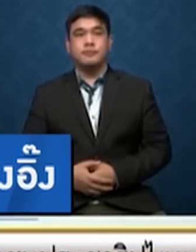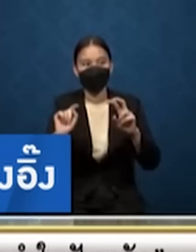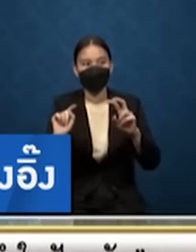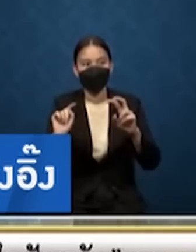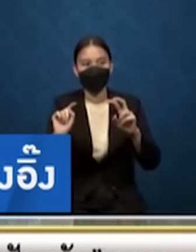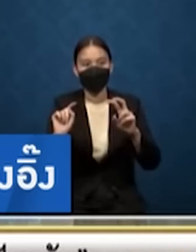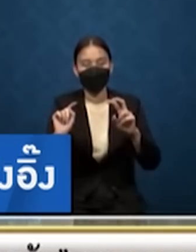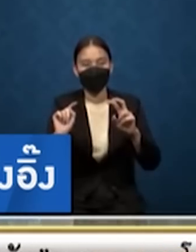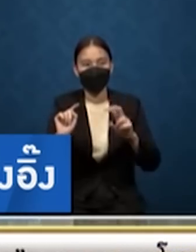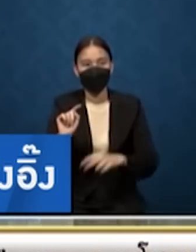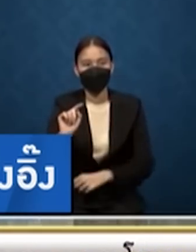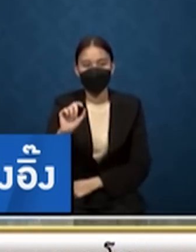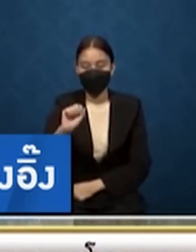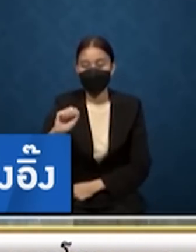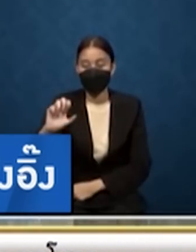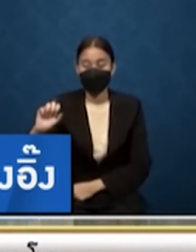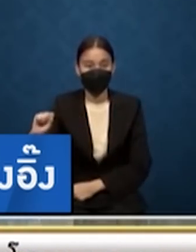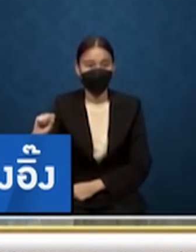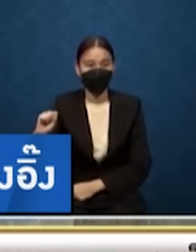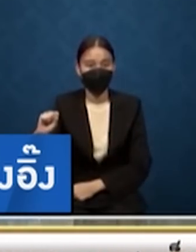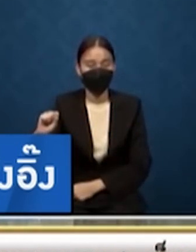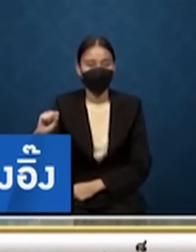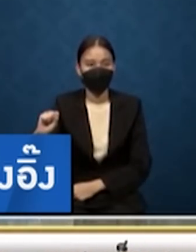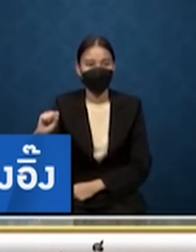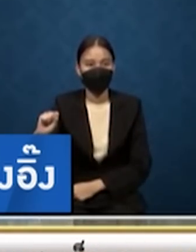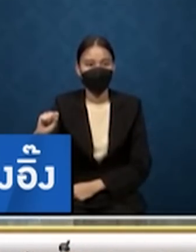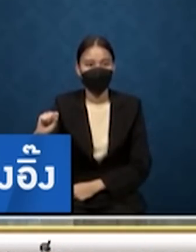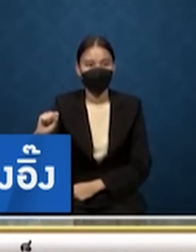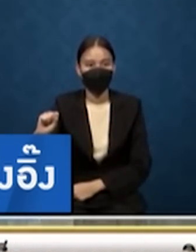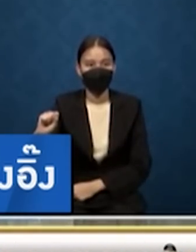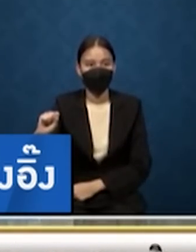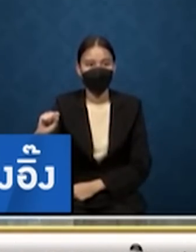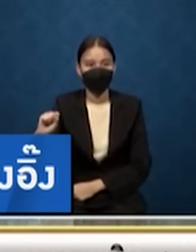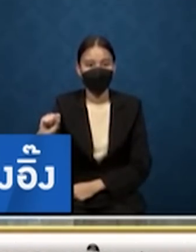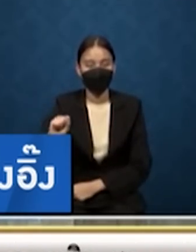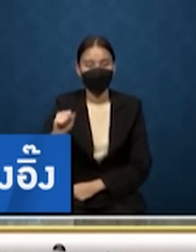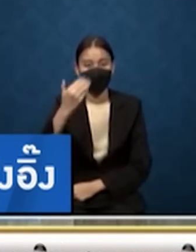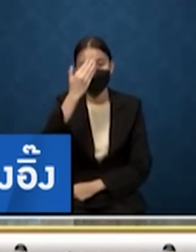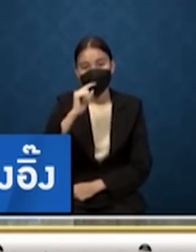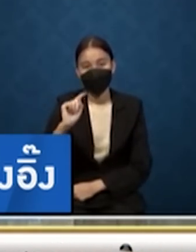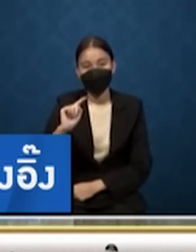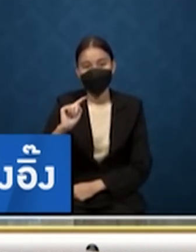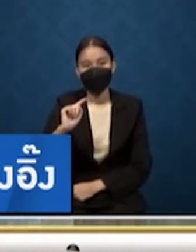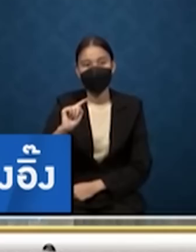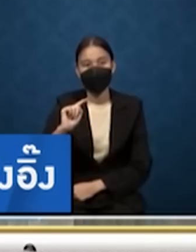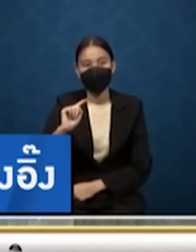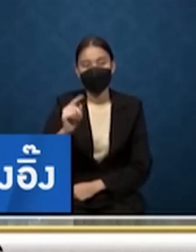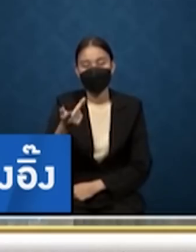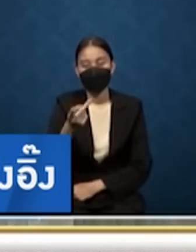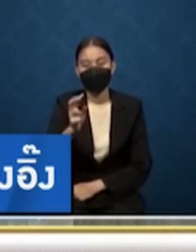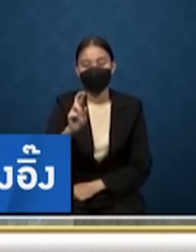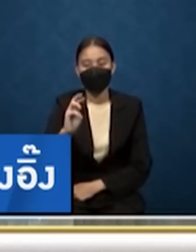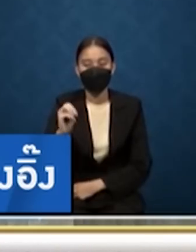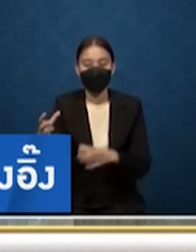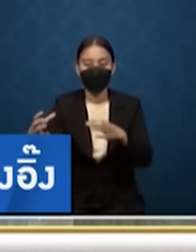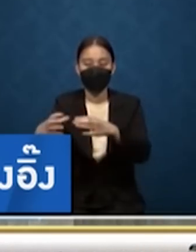ติขอแก้รัฐธรรมนูญแต่ปรากฏว่าวันนี้สว.สวมวิญญาณของคนกระล่อนนะครับสมัยขอแก้รายมาตราบอกว่าต้องไปทำประชาม